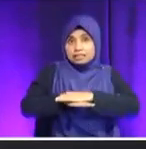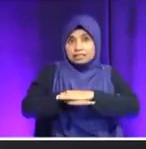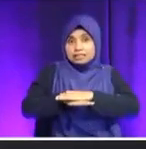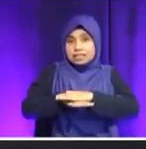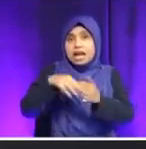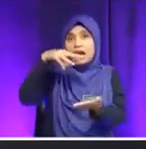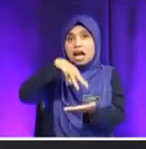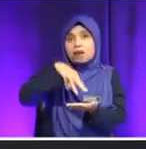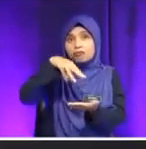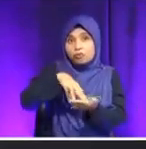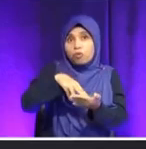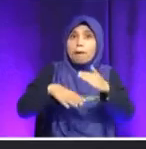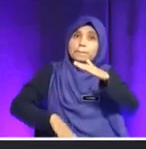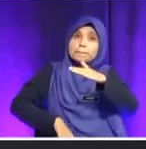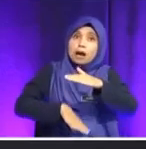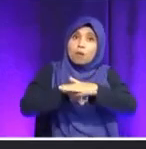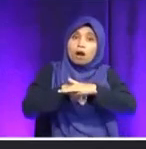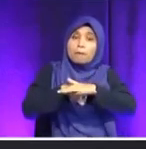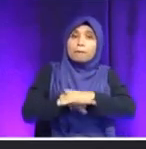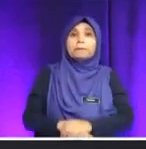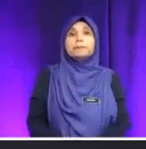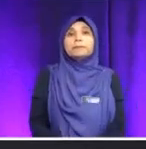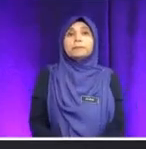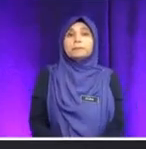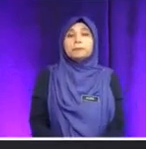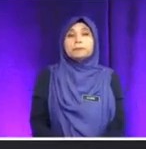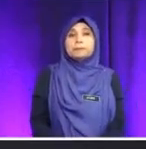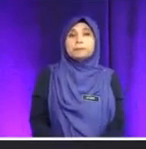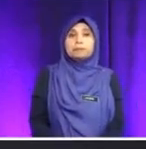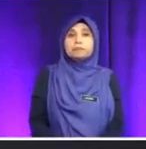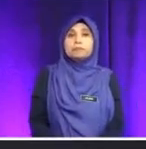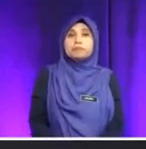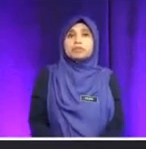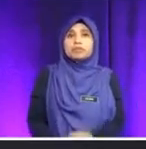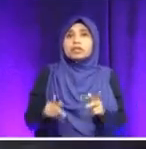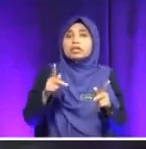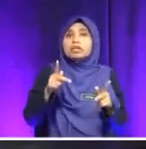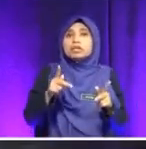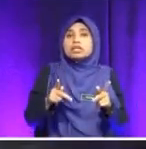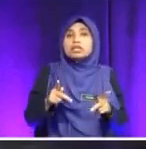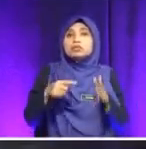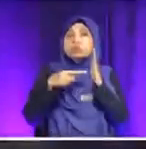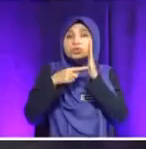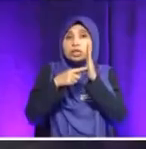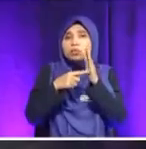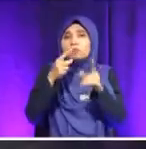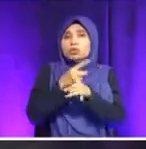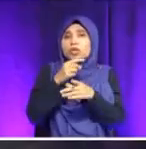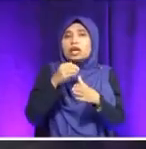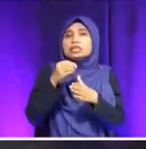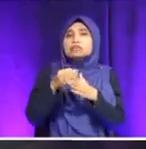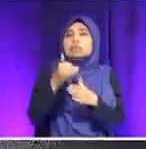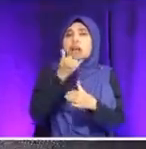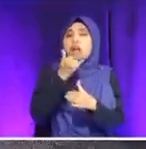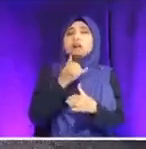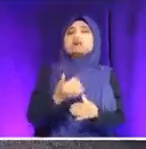garfu berada di bawah. Seperti inilah. Oh, kalau kedudukannya macam ni, betul, cikgu? Salah.